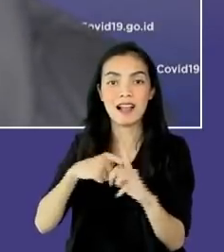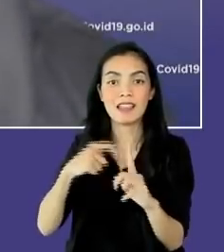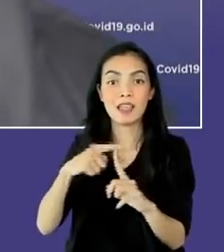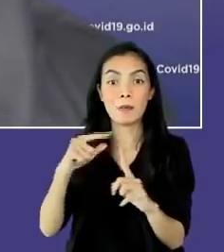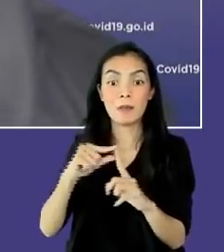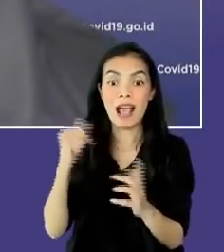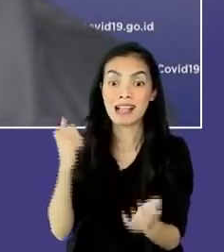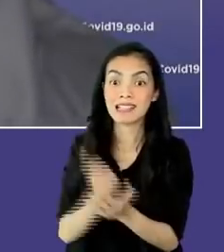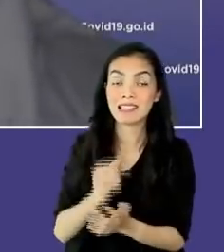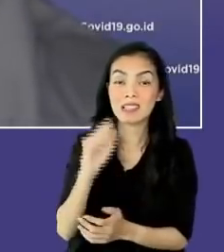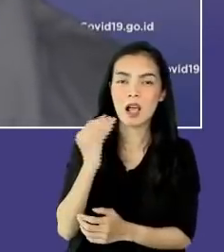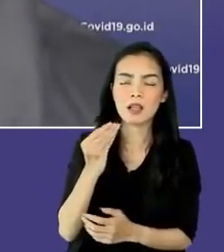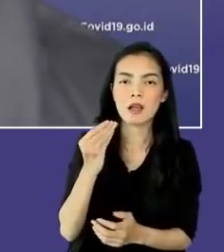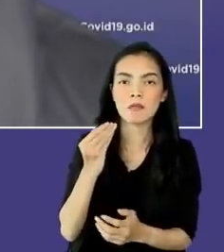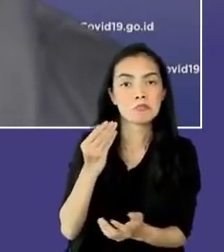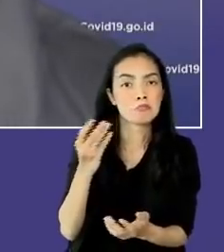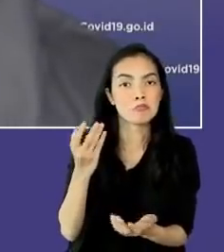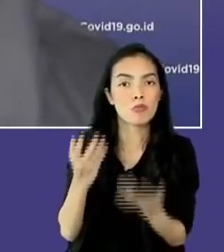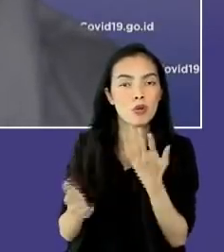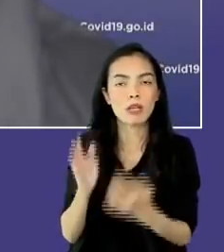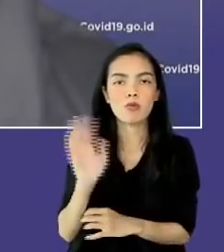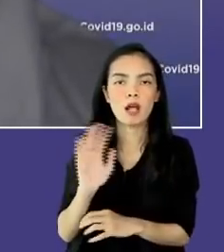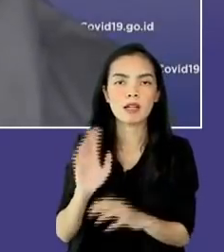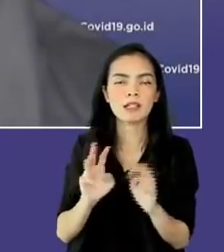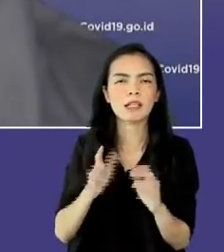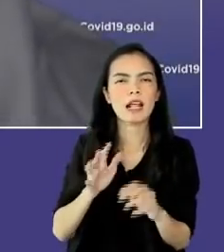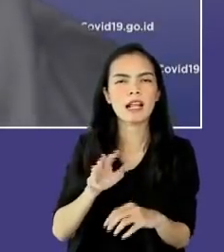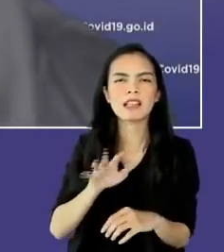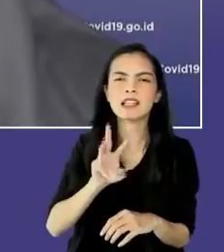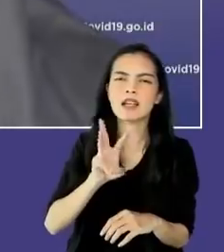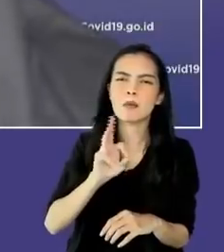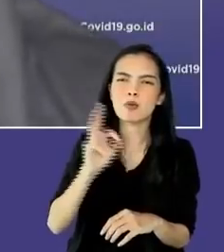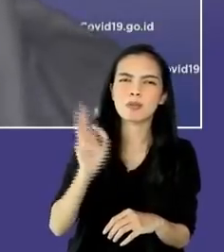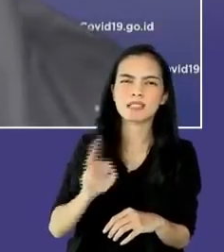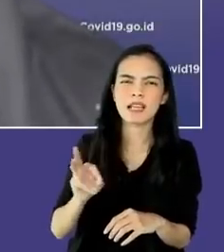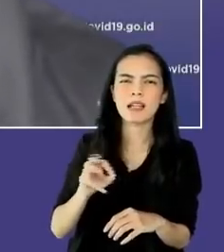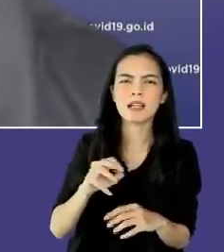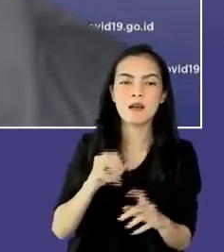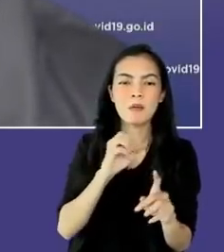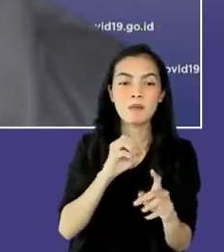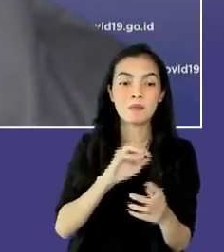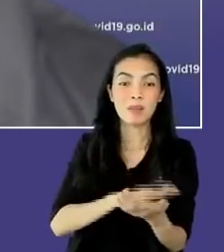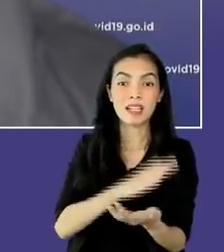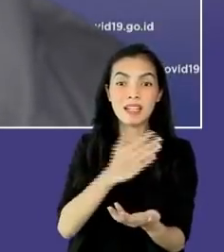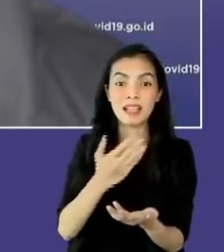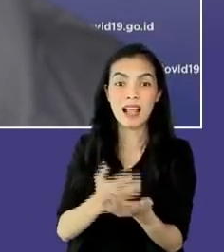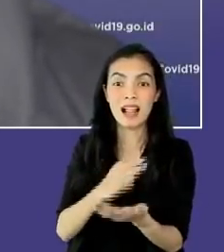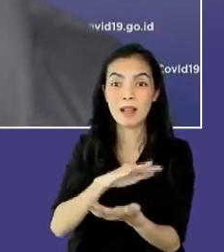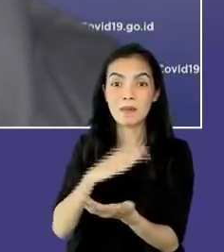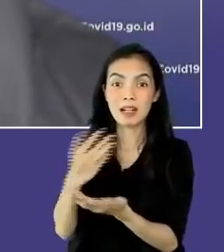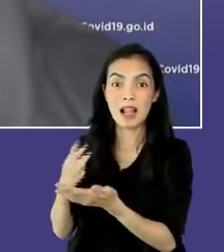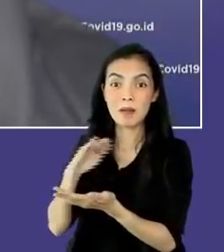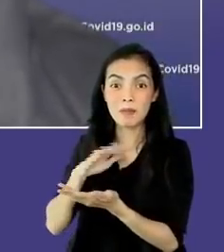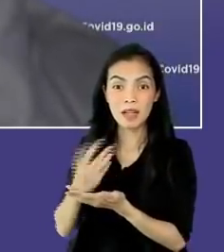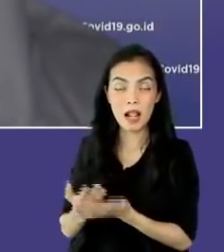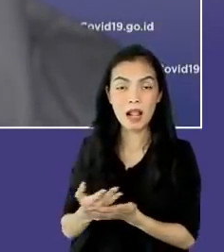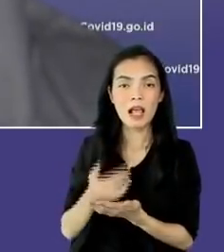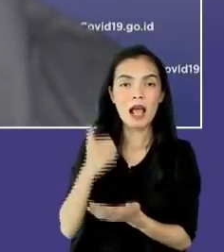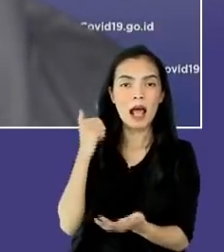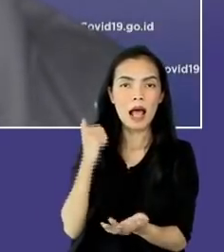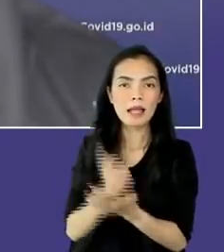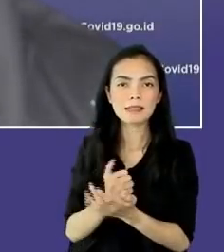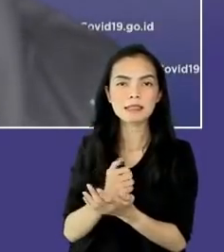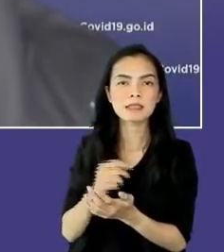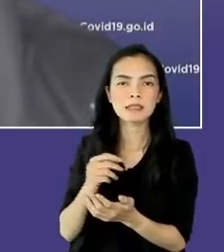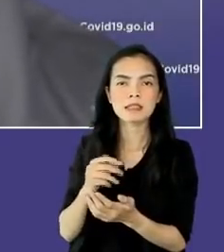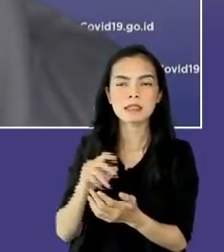jadi sebagian di antara mereka, kalau gambaran kasus sekitar 30%, ya mungkin hampir mirip gitu ya, angka kematian di sini juga berasal dari mereka yang berasal